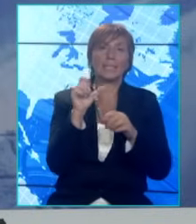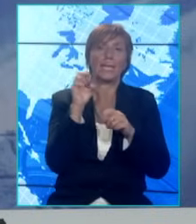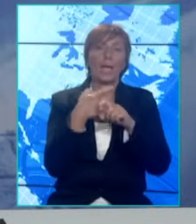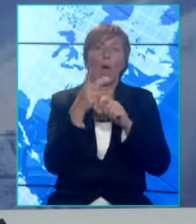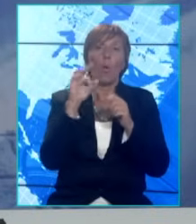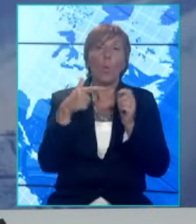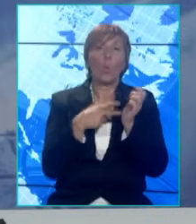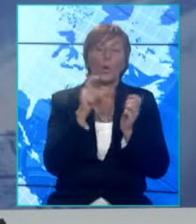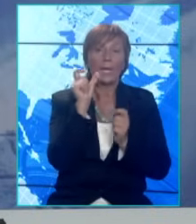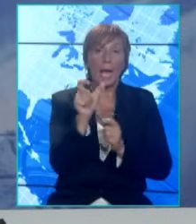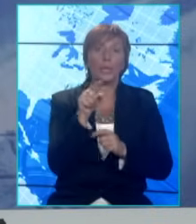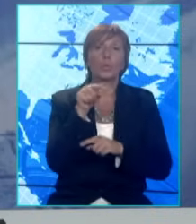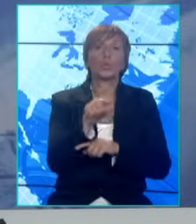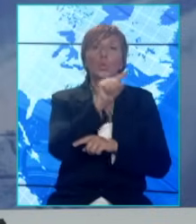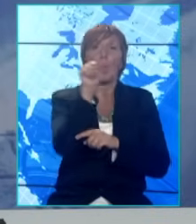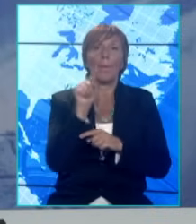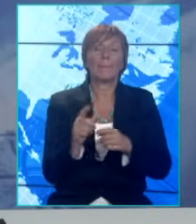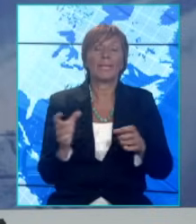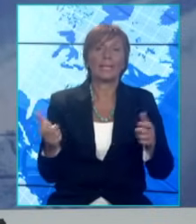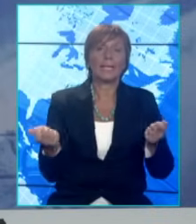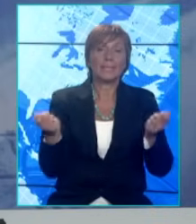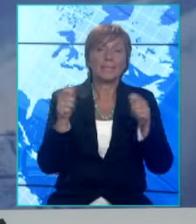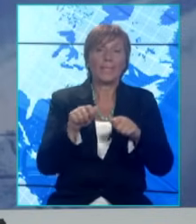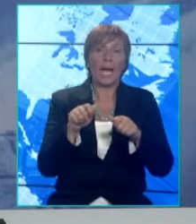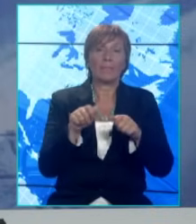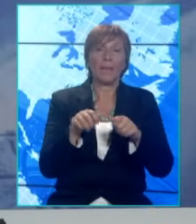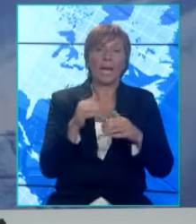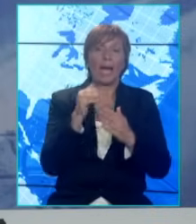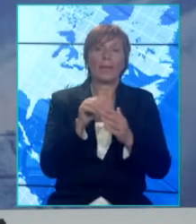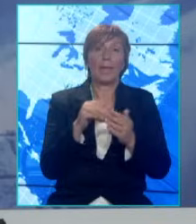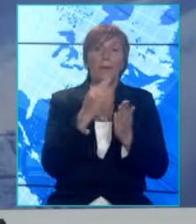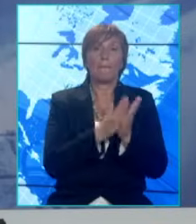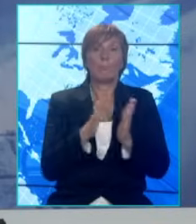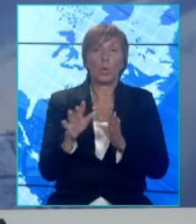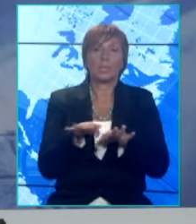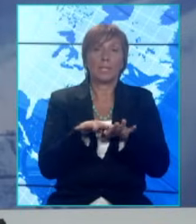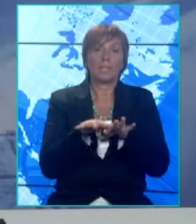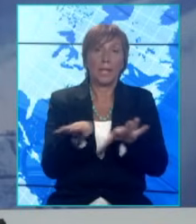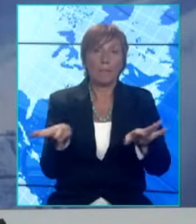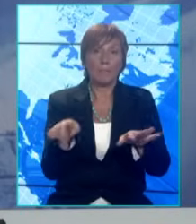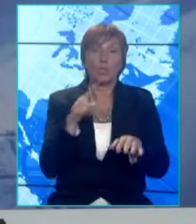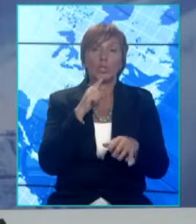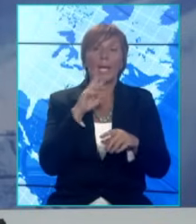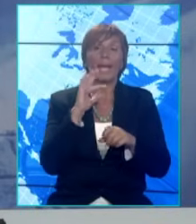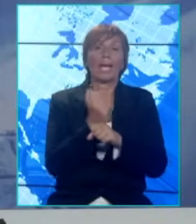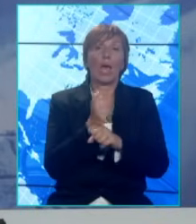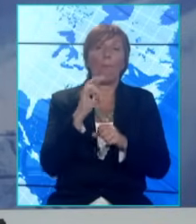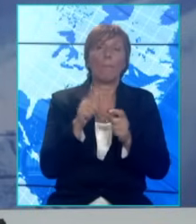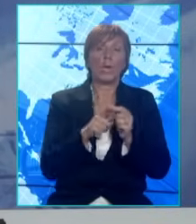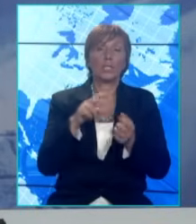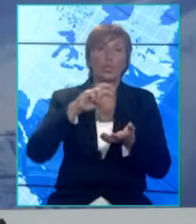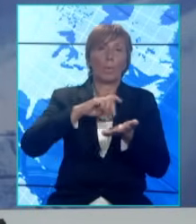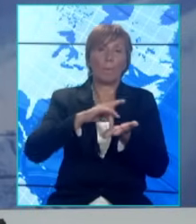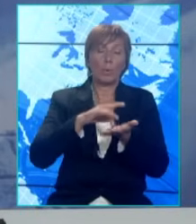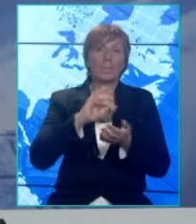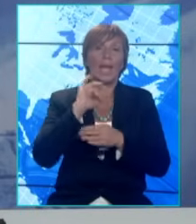Ukrajinu i to uopće pitanje zatvaranja procesa proširenja Europske unije i geopolitičkog pozicioniranja Europske unije kada je